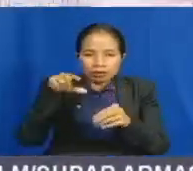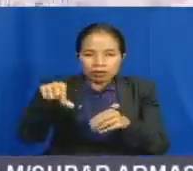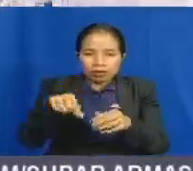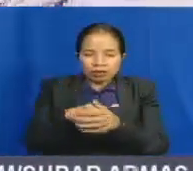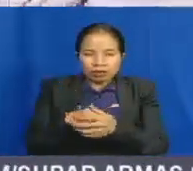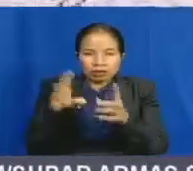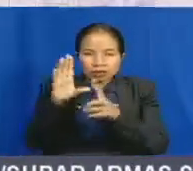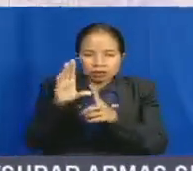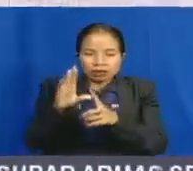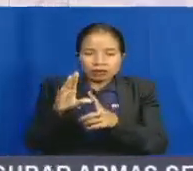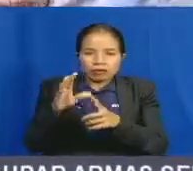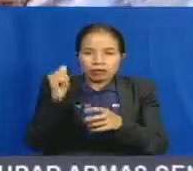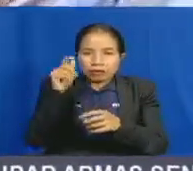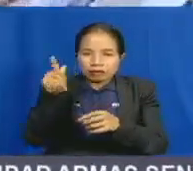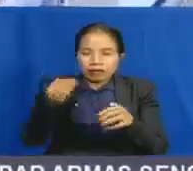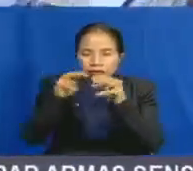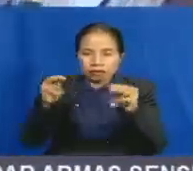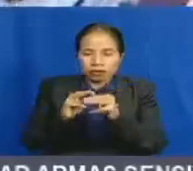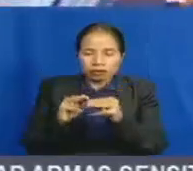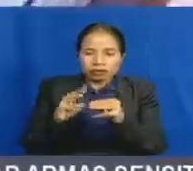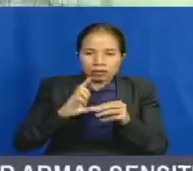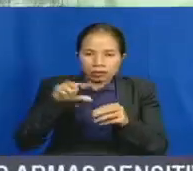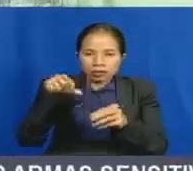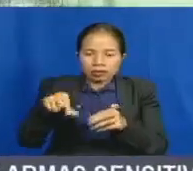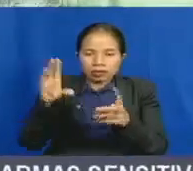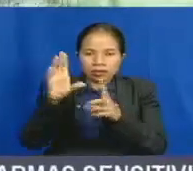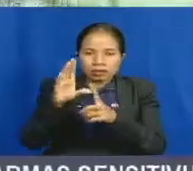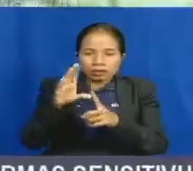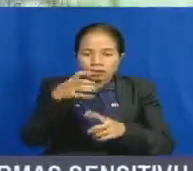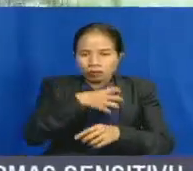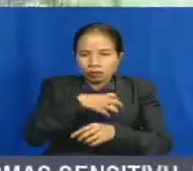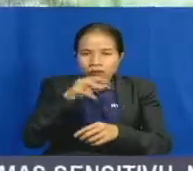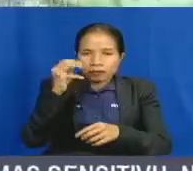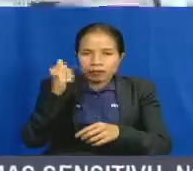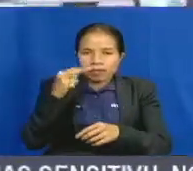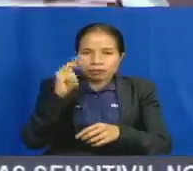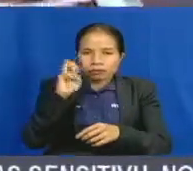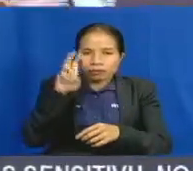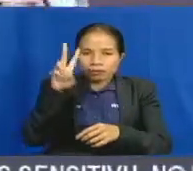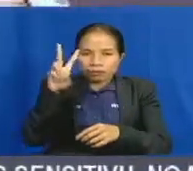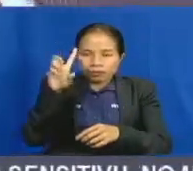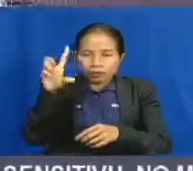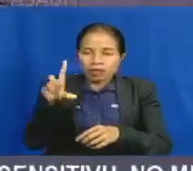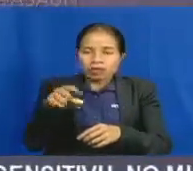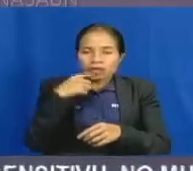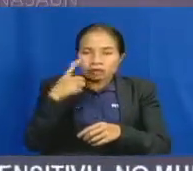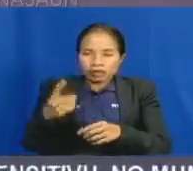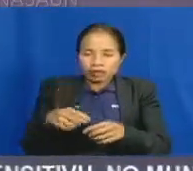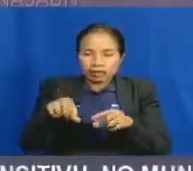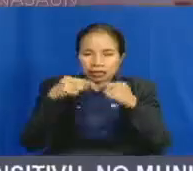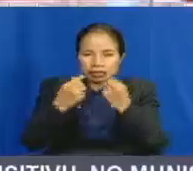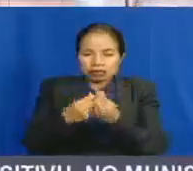Comandante operațional protecției civile municipiului care s-a, inspector Sefi Manuel Maria dos Santos Berteteli informa Equipa